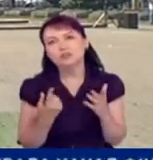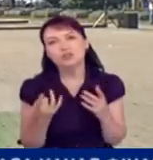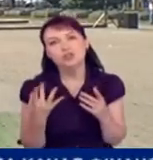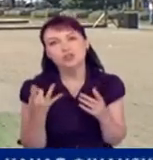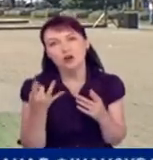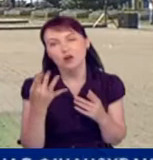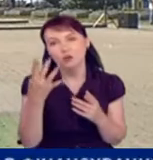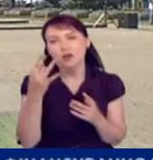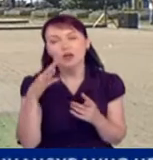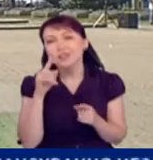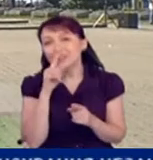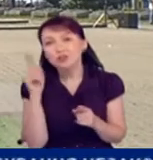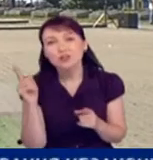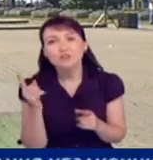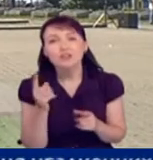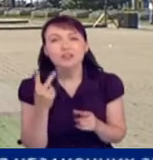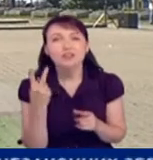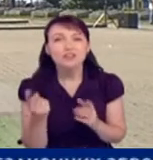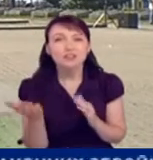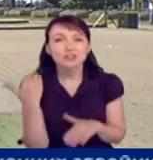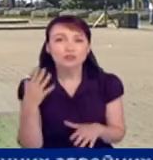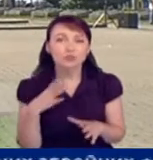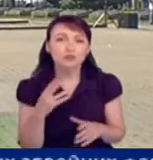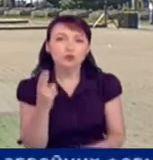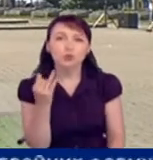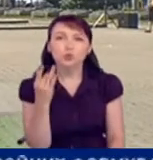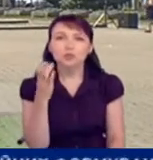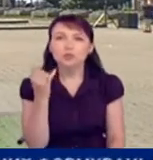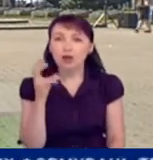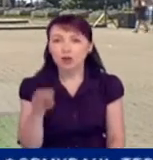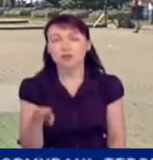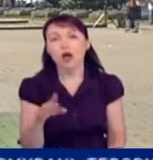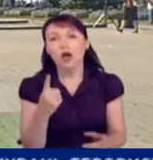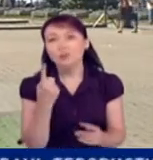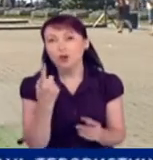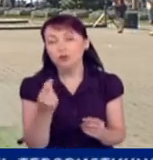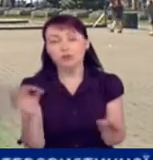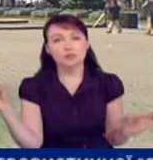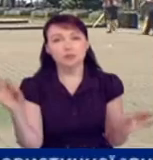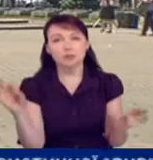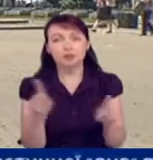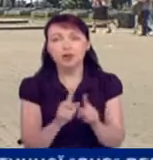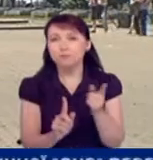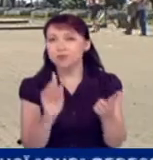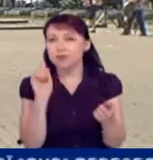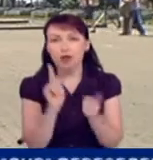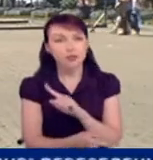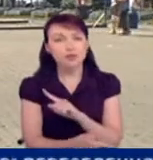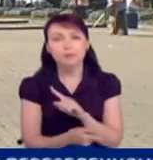ти нещодавно, буквально 2 дні назад, ти був ще курсантом, а тут за день, за міг воно все так міняється.